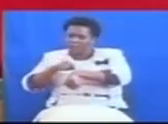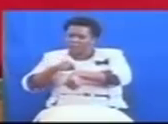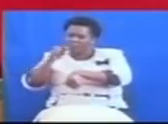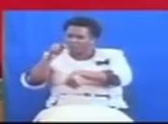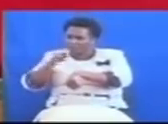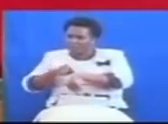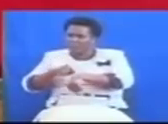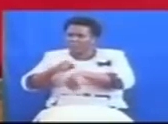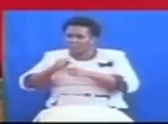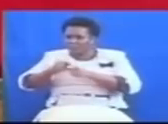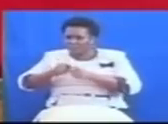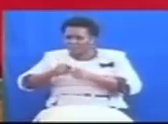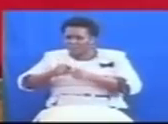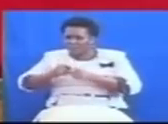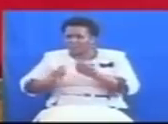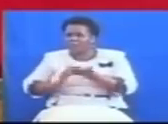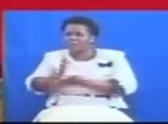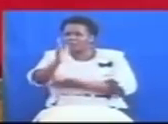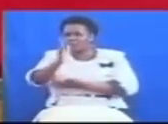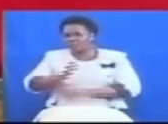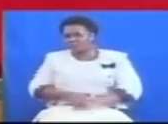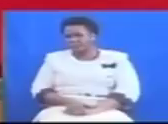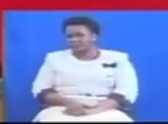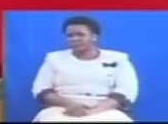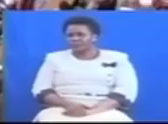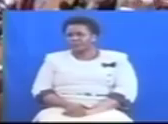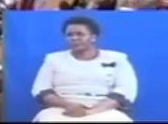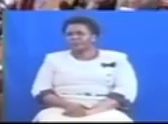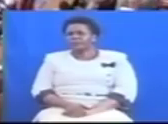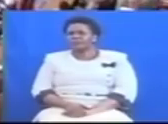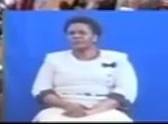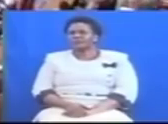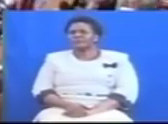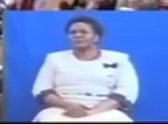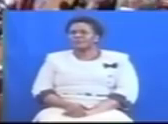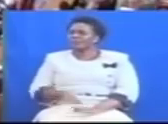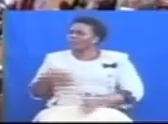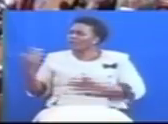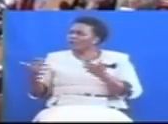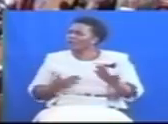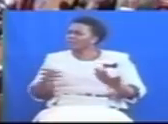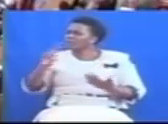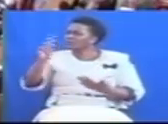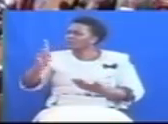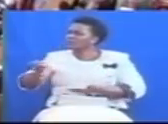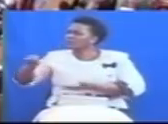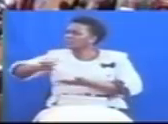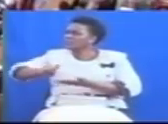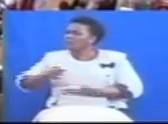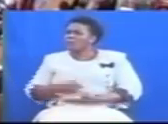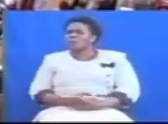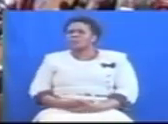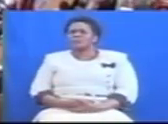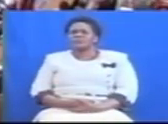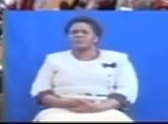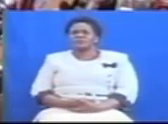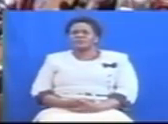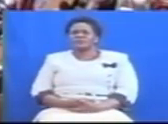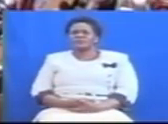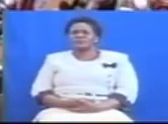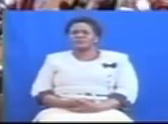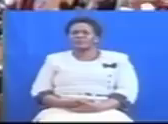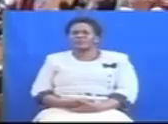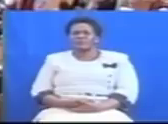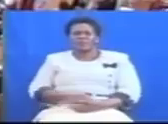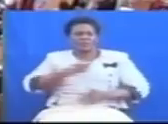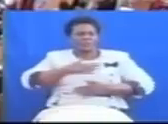ya serikali zikikamilishwa. Mheshimiwa Magdalena Sakaya, swali la nyongeza. Asante